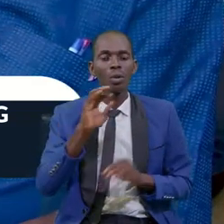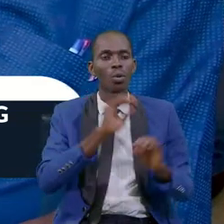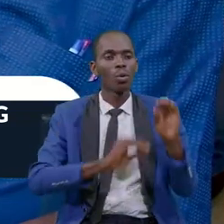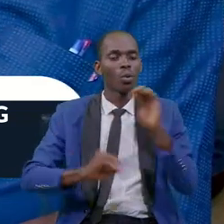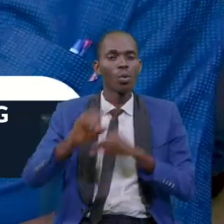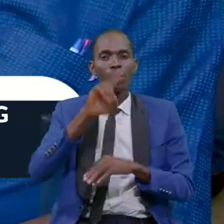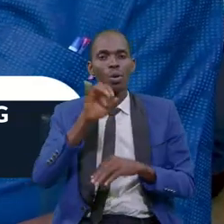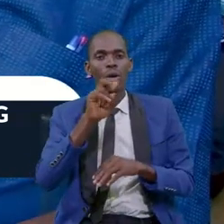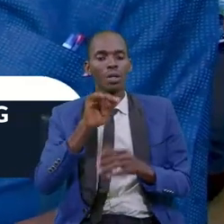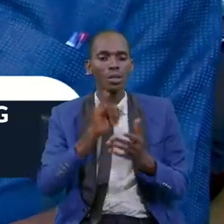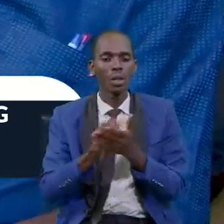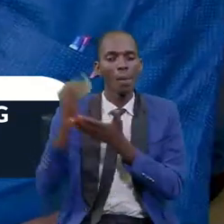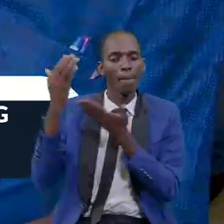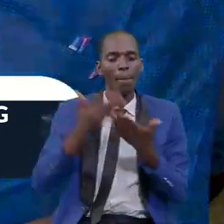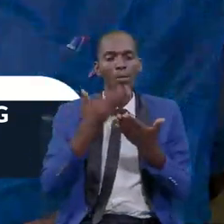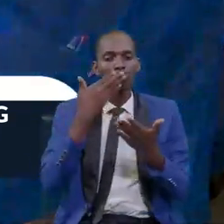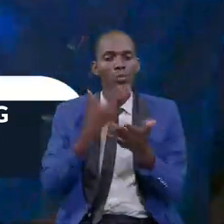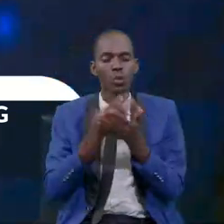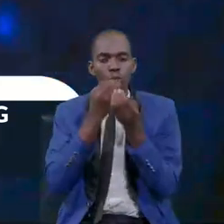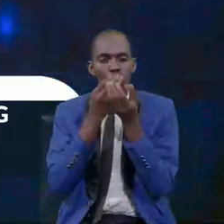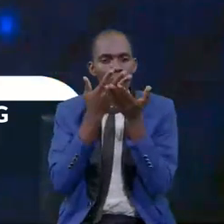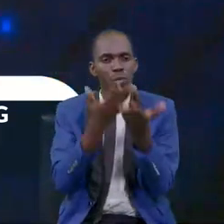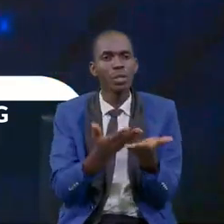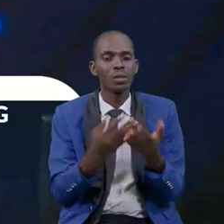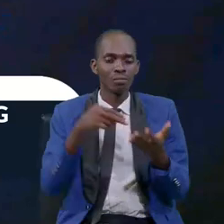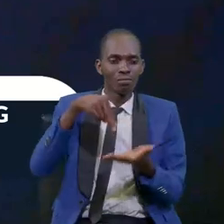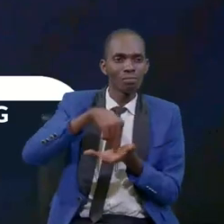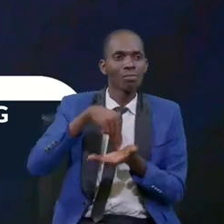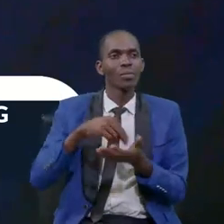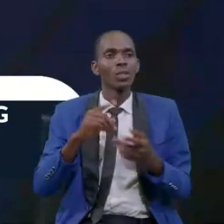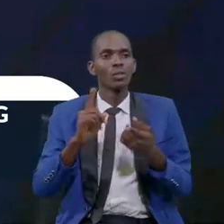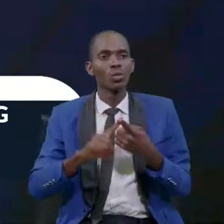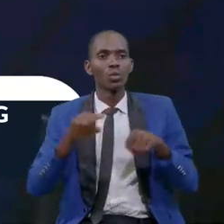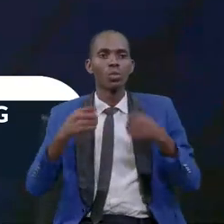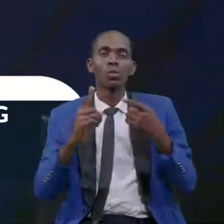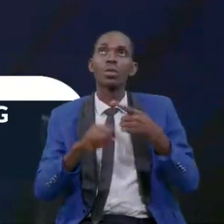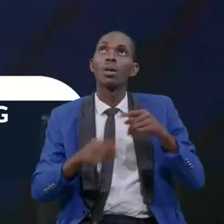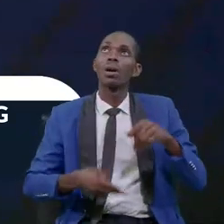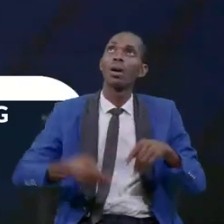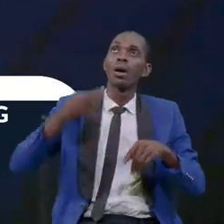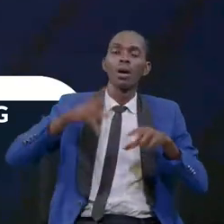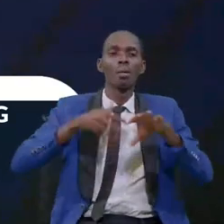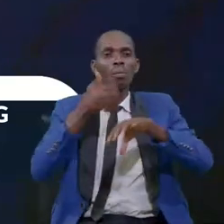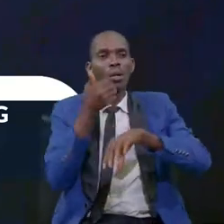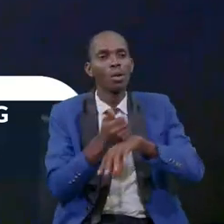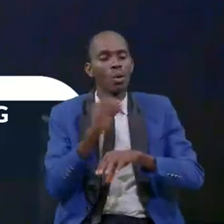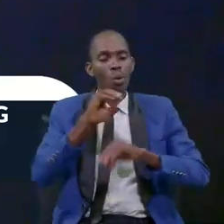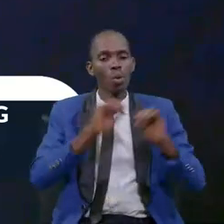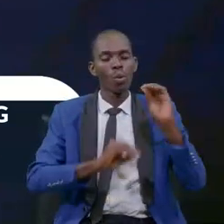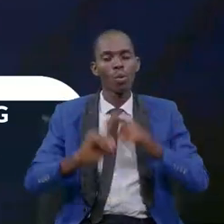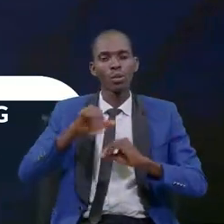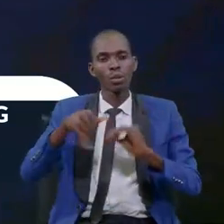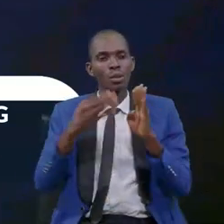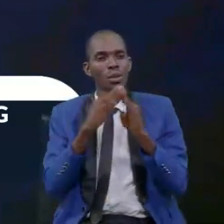Ésaïe 40, verset 9. Monte sur une haute montagne, Sion, pour publier la bonne nouvelle. Élève